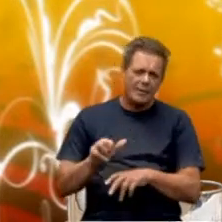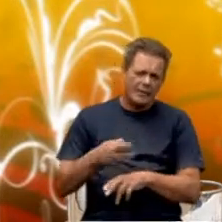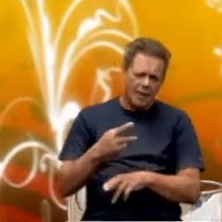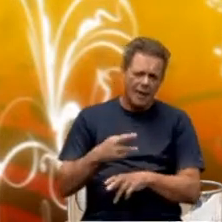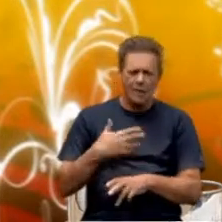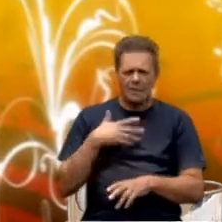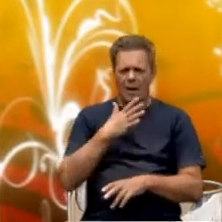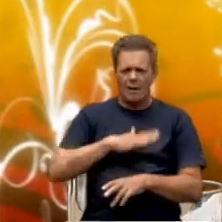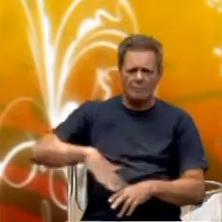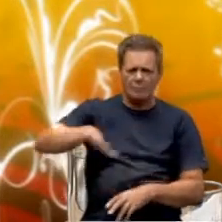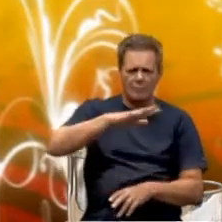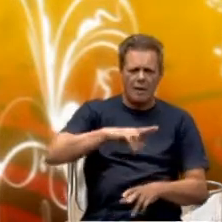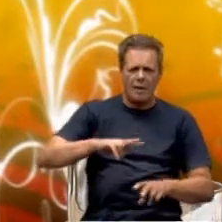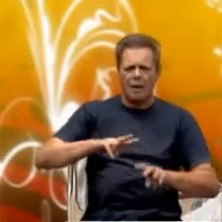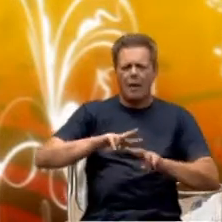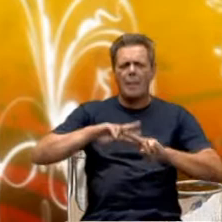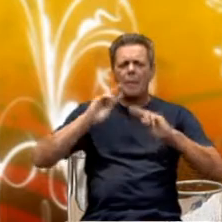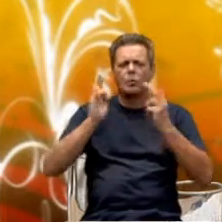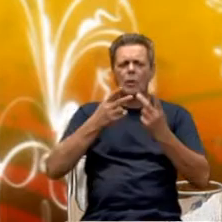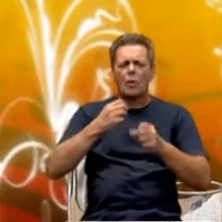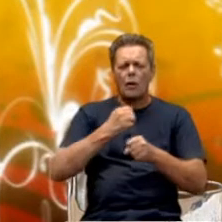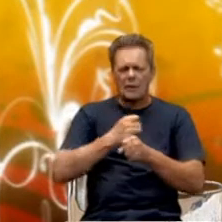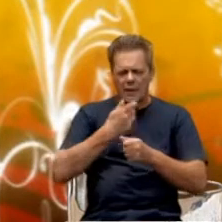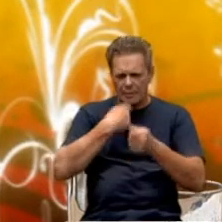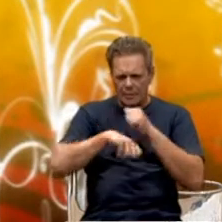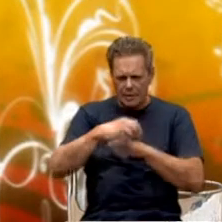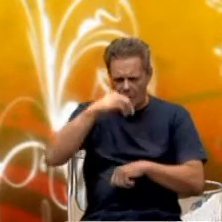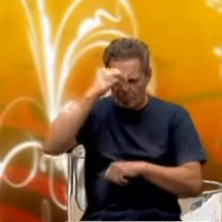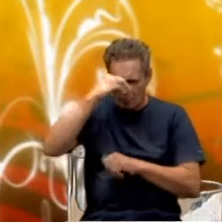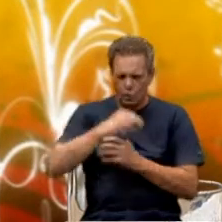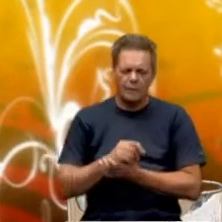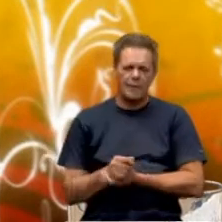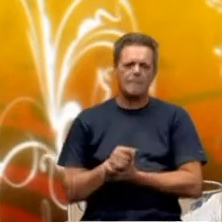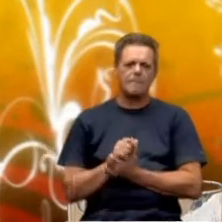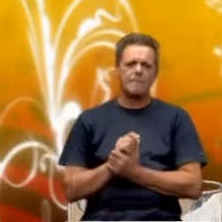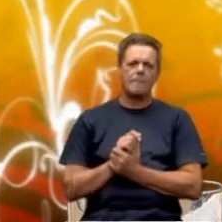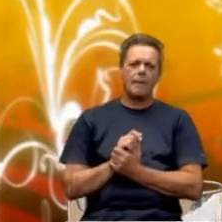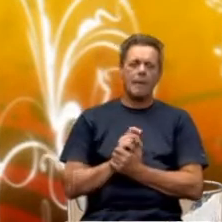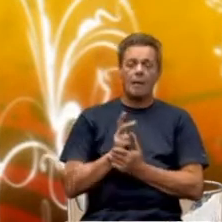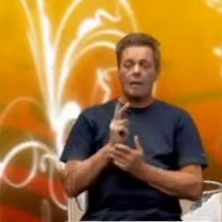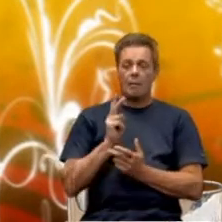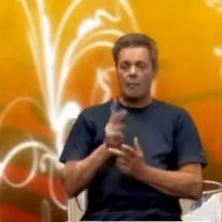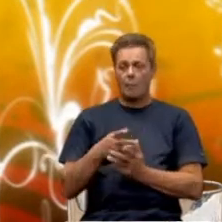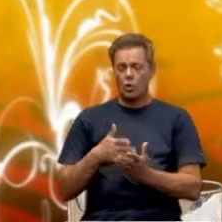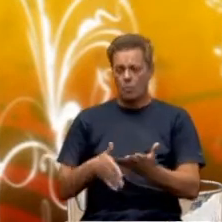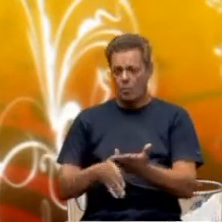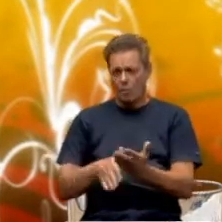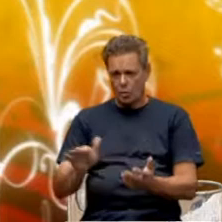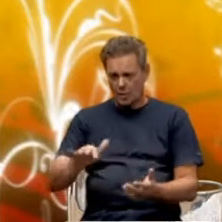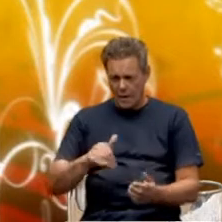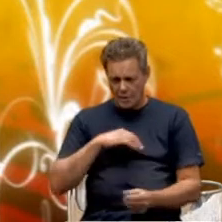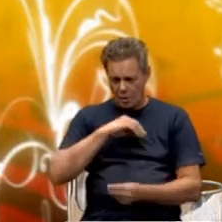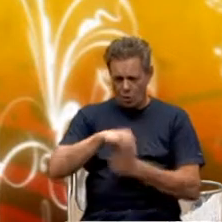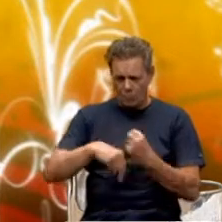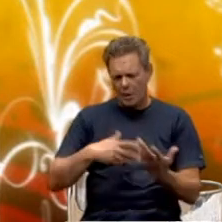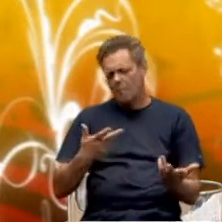razini razdijelimo iskustva tako da možemo doma, znači kod sebe, pomoći djeci i obiteljima suočenim